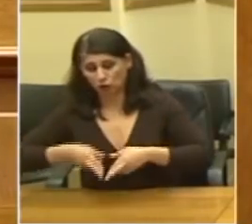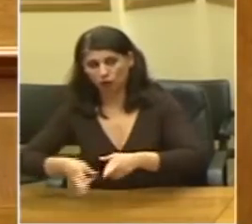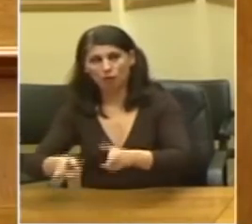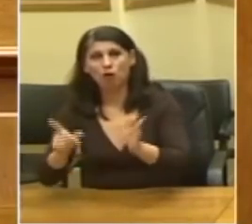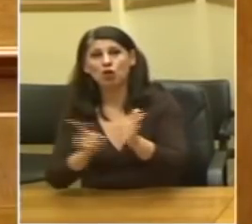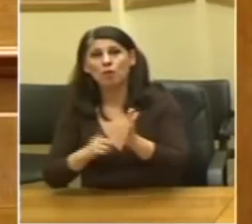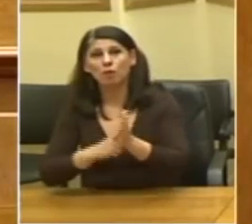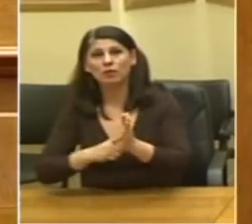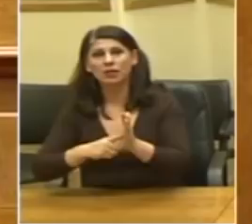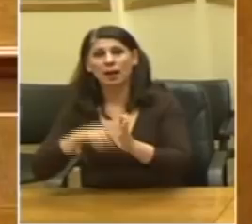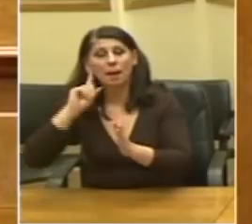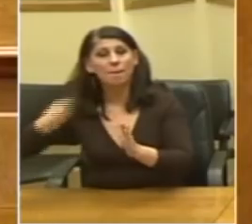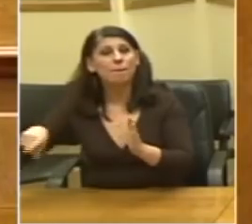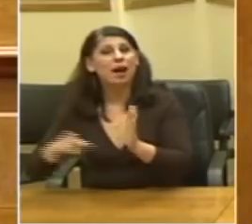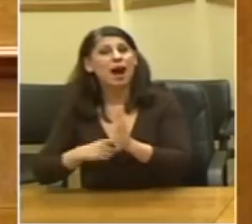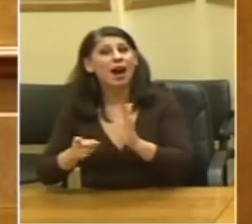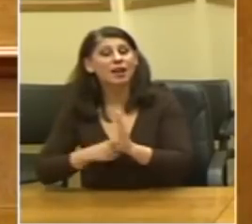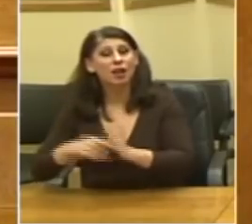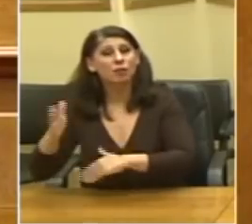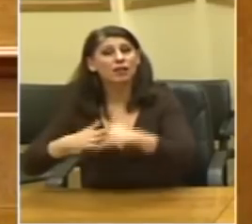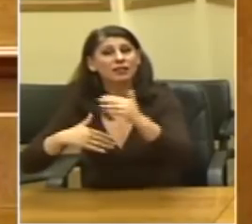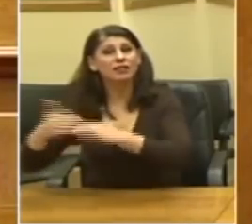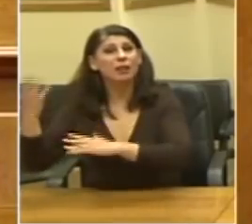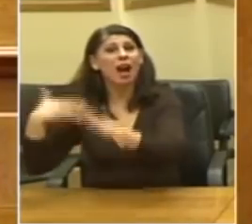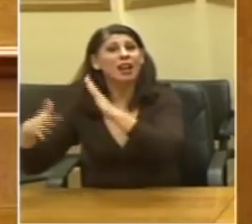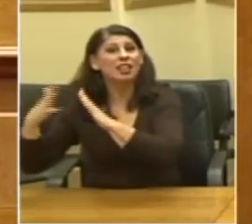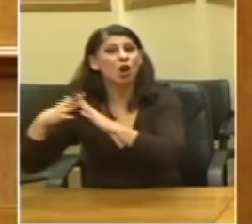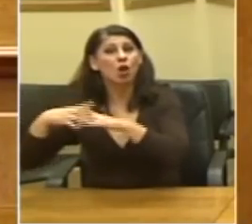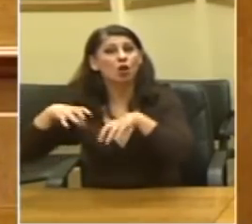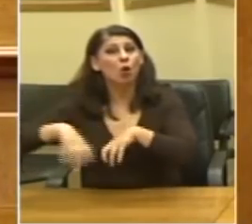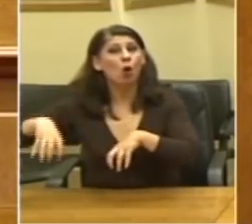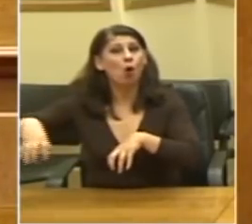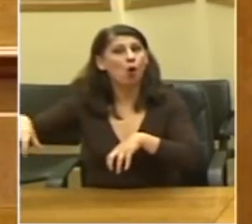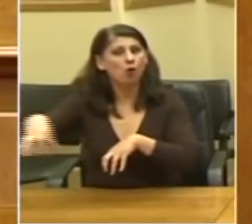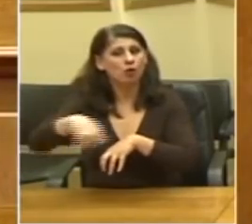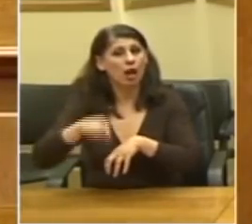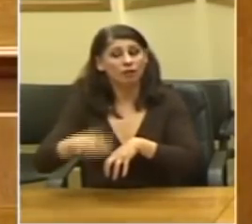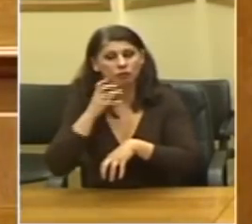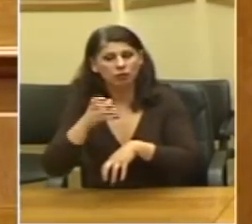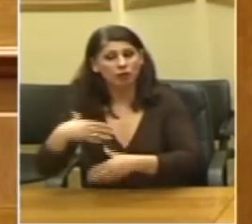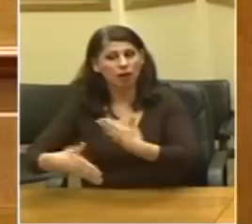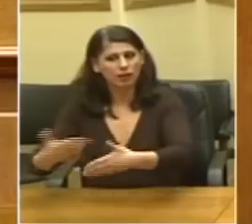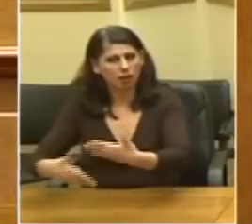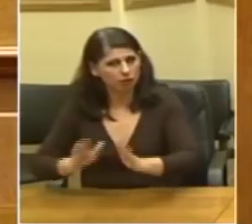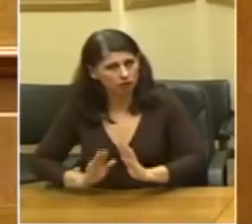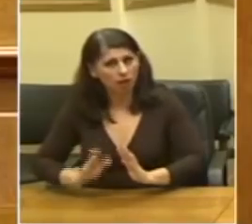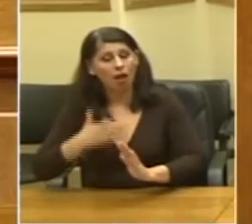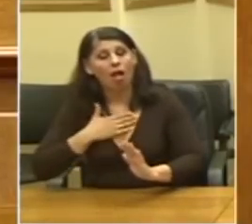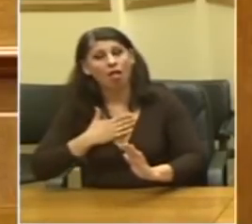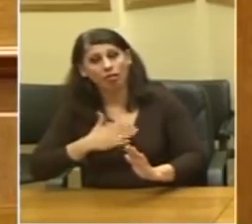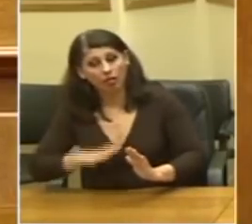νομιμοποιήσεις αυθαιρέτων σε αρχαιολογικούς χώρους. Είναι πολύ πολύ σοβαρή εξέλιξη και θέλουμε να